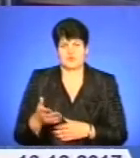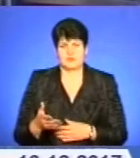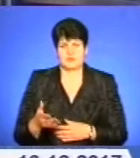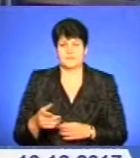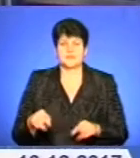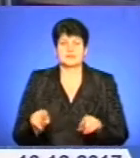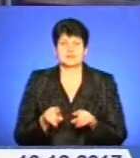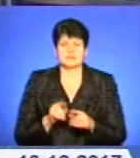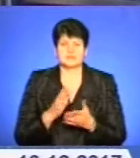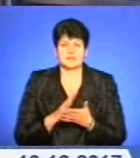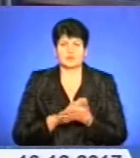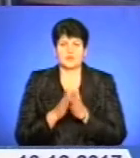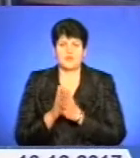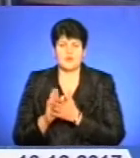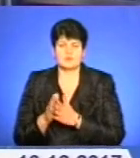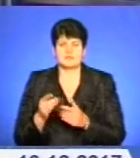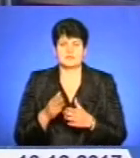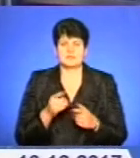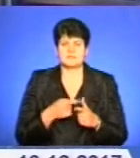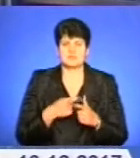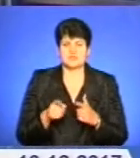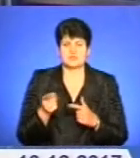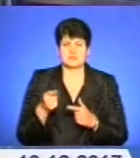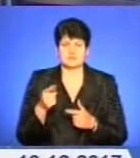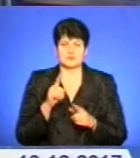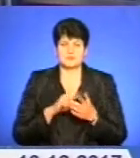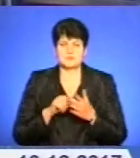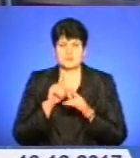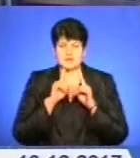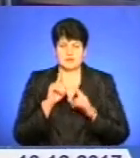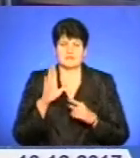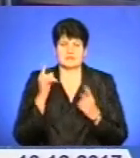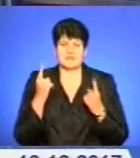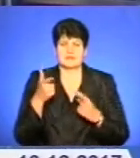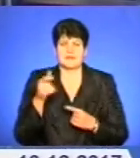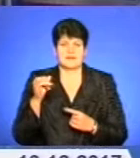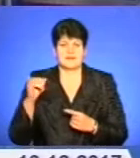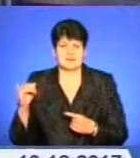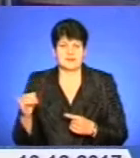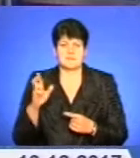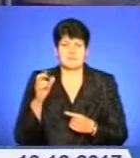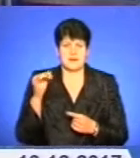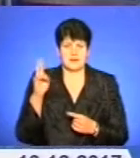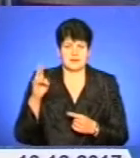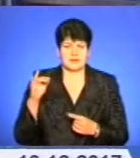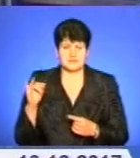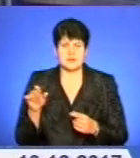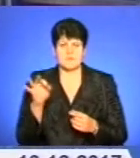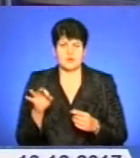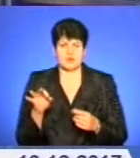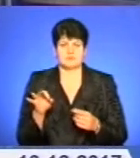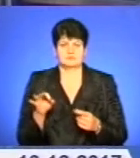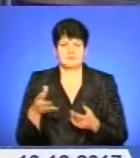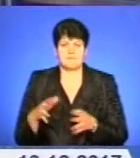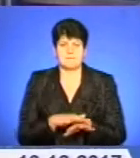Також вже є домовленість між Тернопільською міською радою та Великогаївською і Байковецькою об'єднаними громадами про міжбюджетні